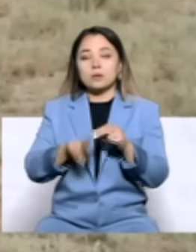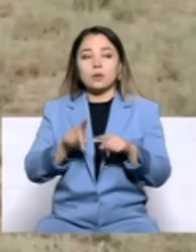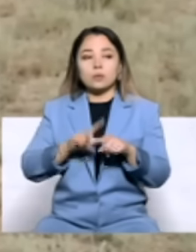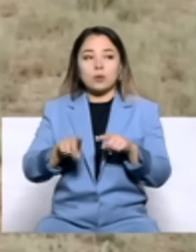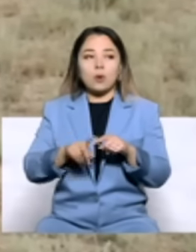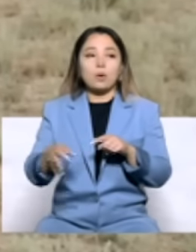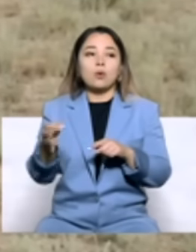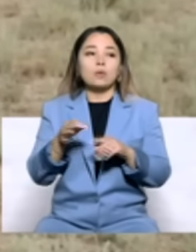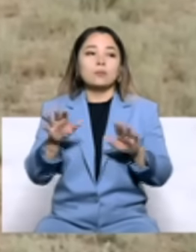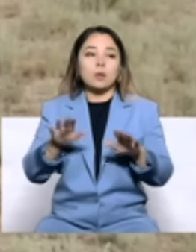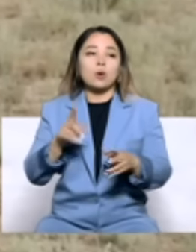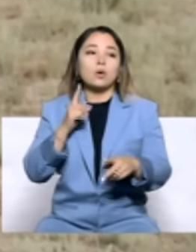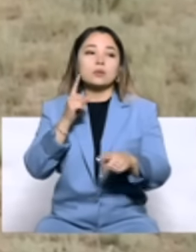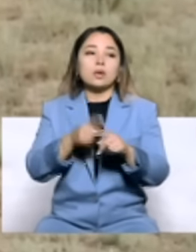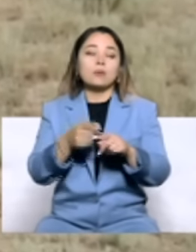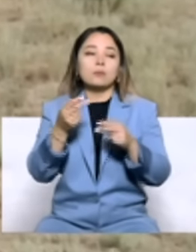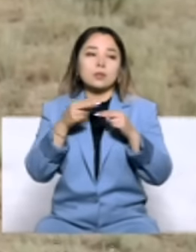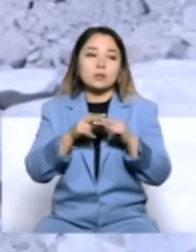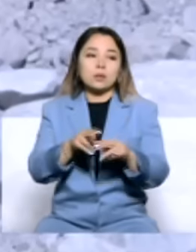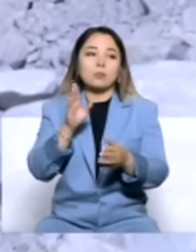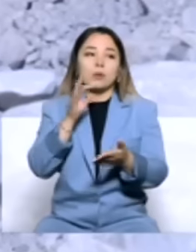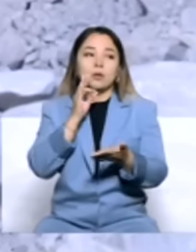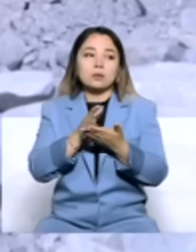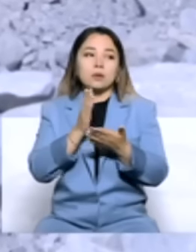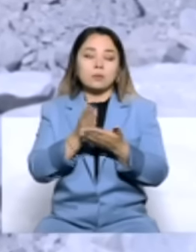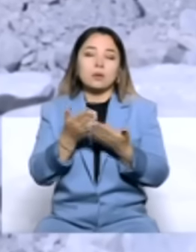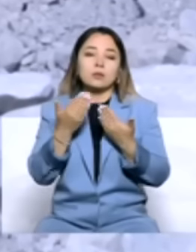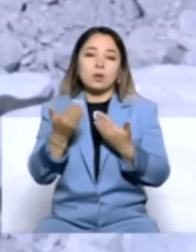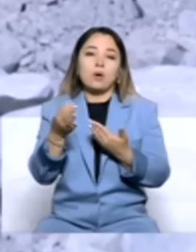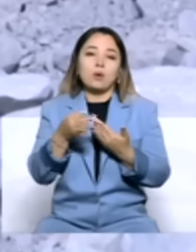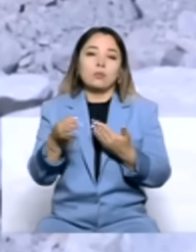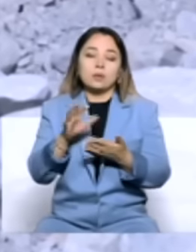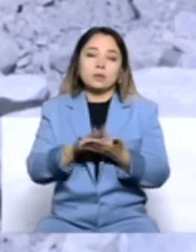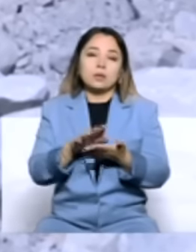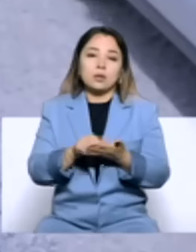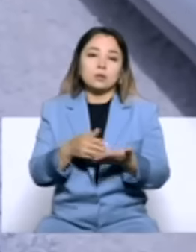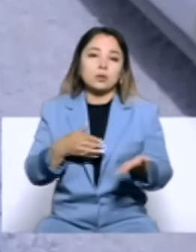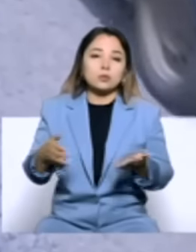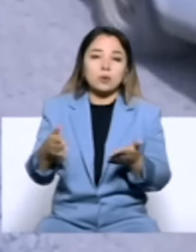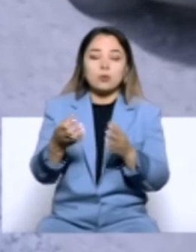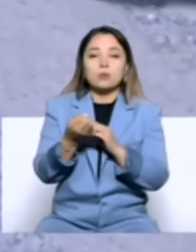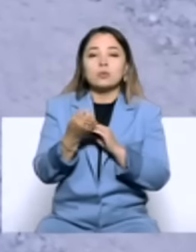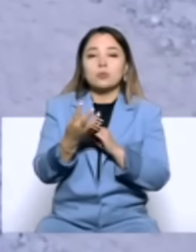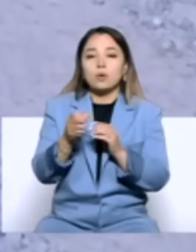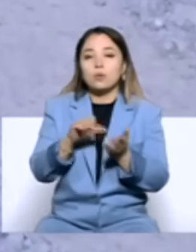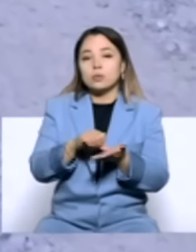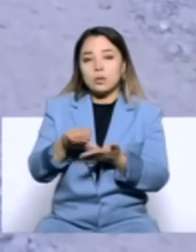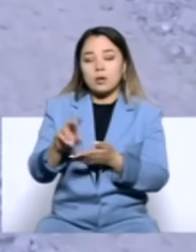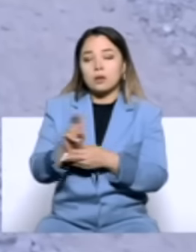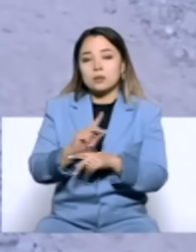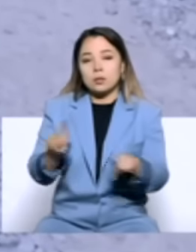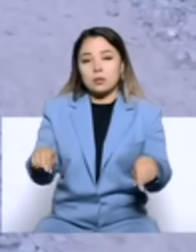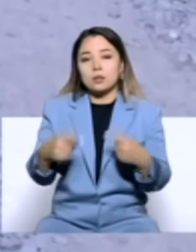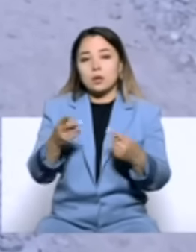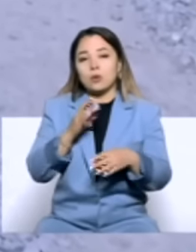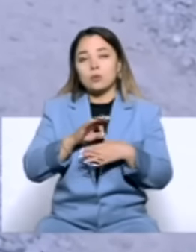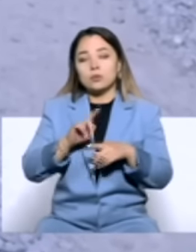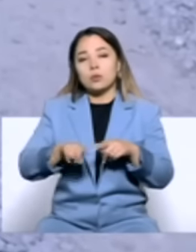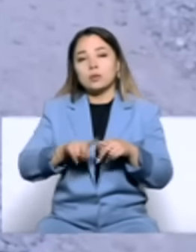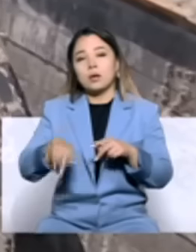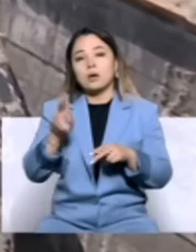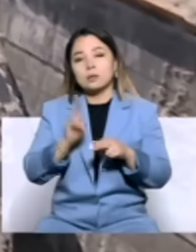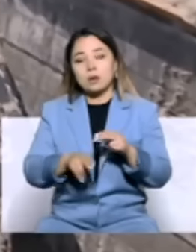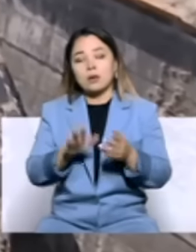да облыстан қосымша қаржы сұраймыз деп отыр. Жалпы облыста бүлінген жолдың 14 учаскесін қалпына келтіру жұмысы